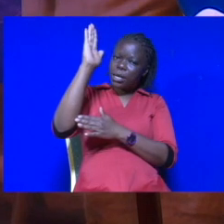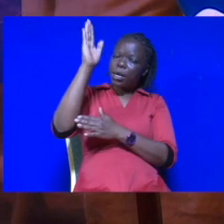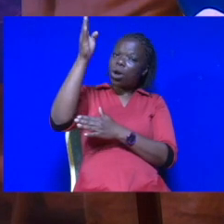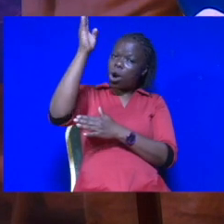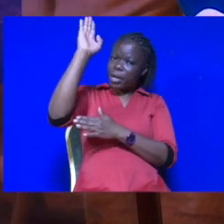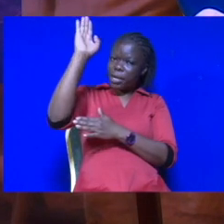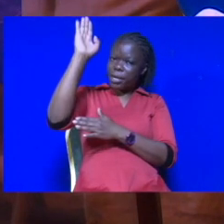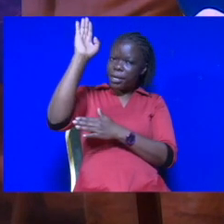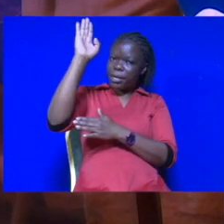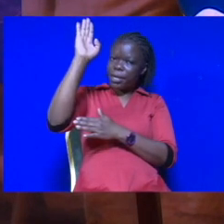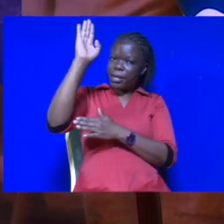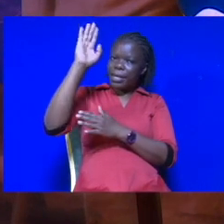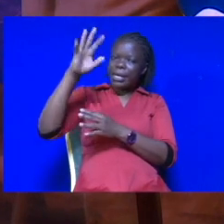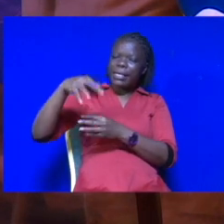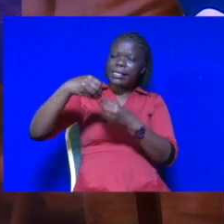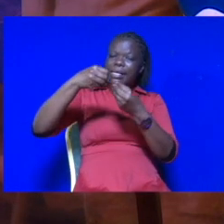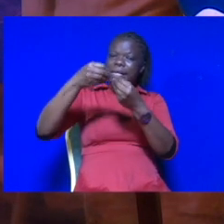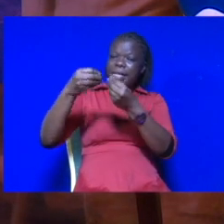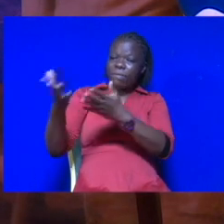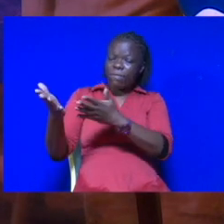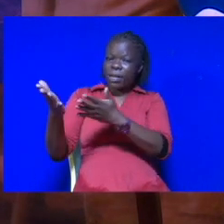Mungu anatoa siri,